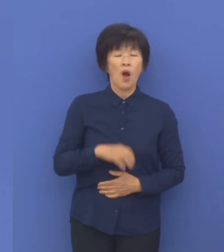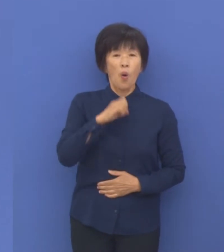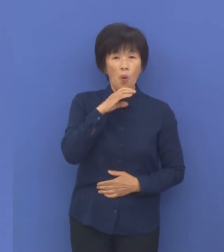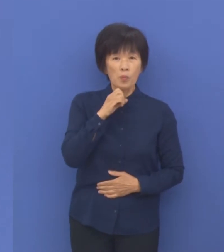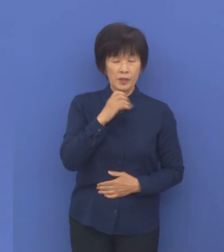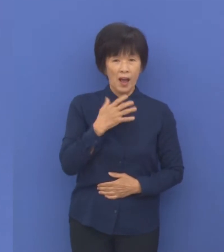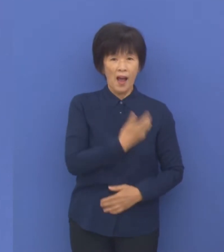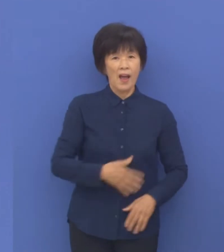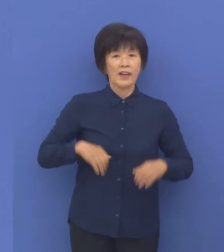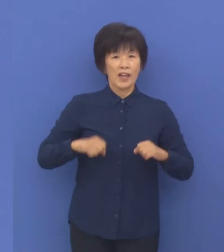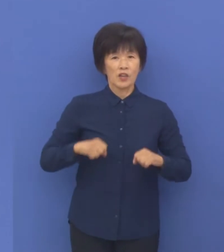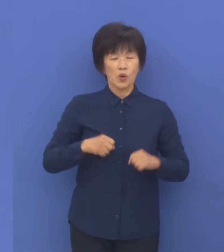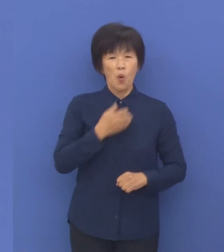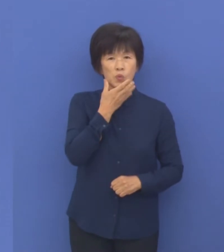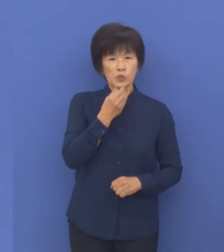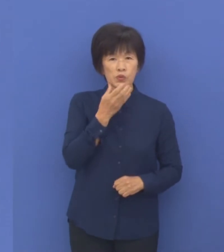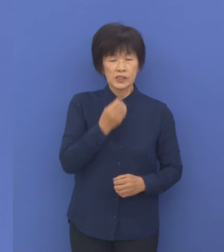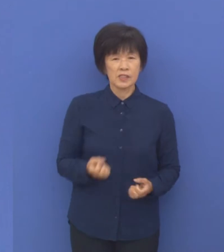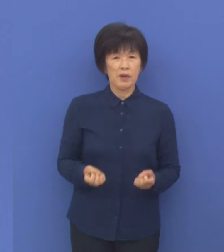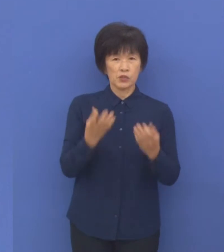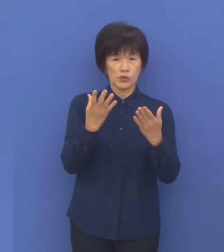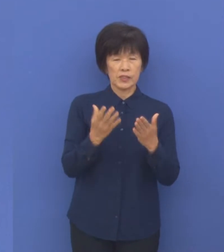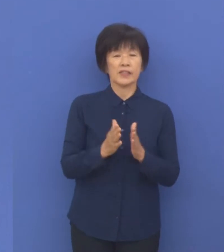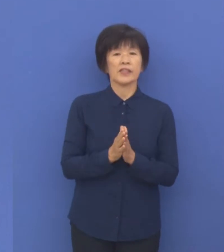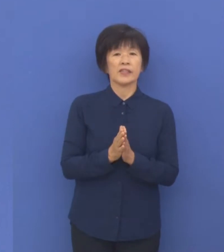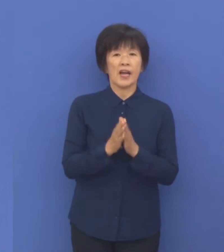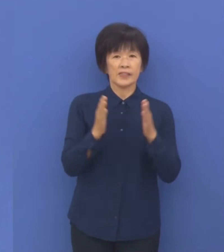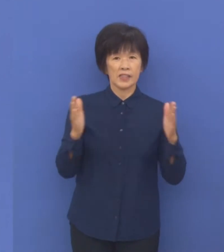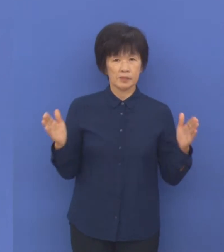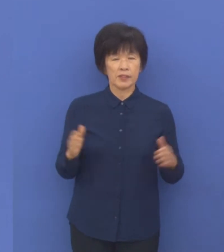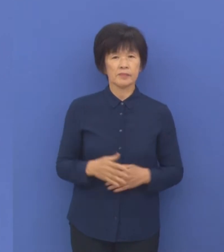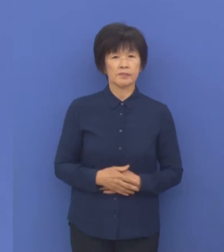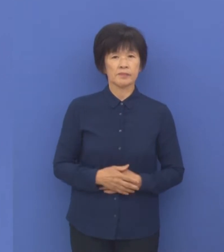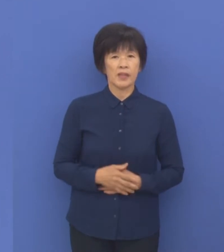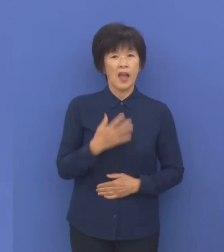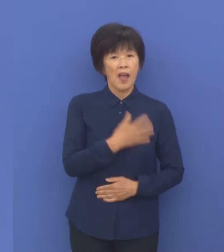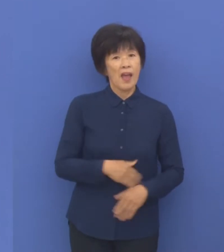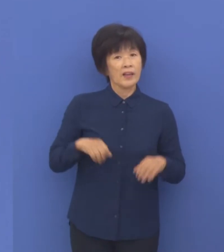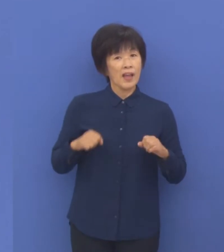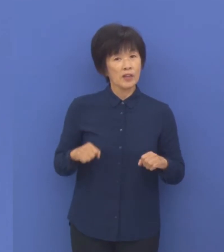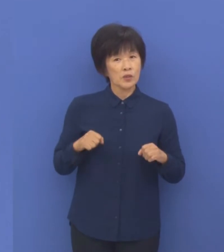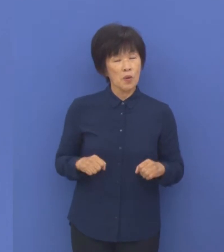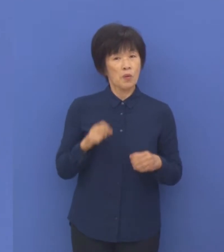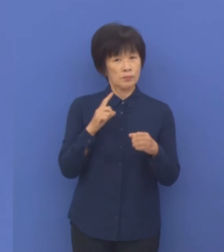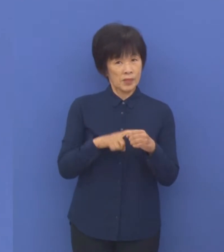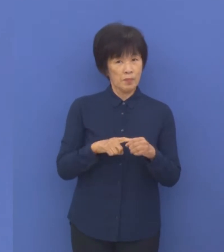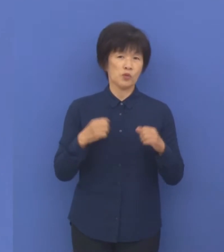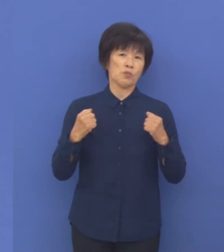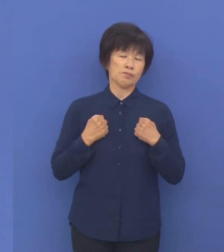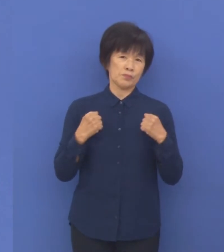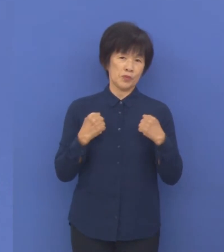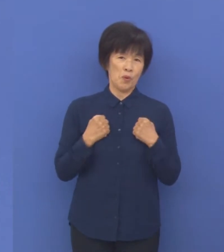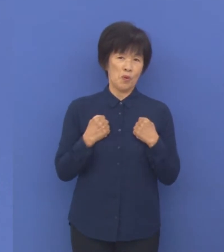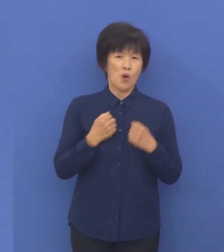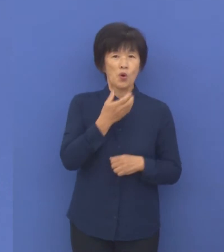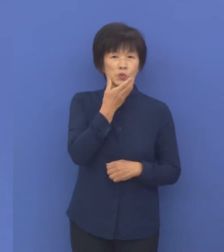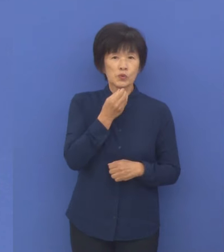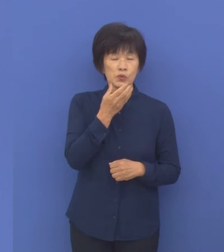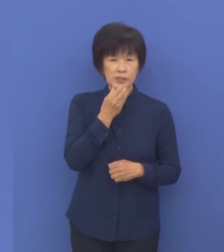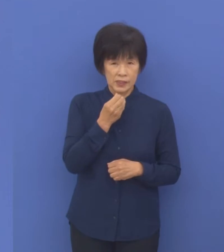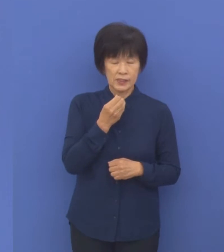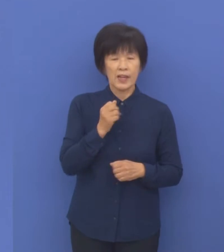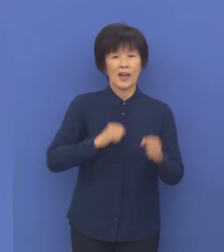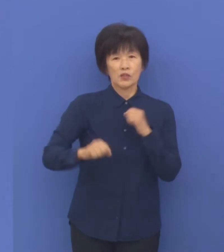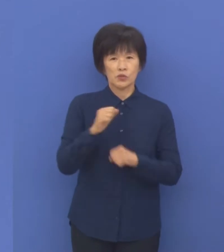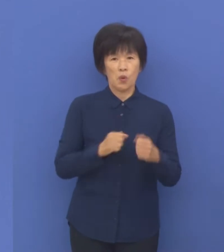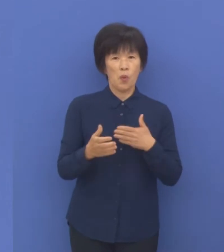大村健康福祉まつりを開催しますこれは健康づくり運動や福祉活動を体験